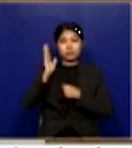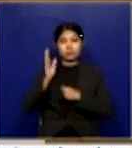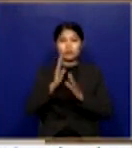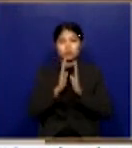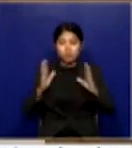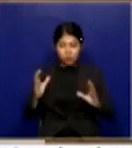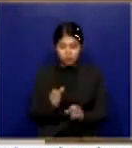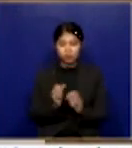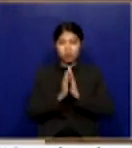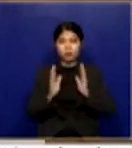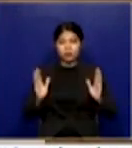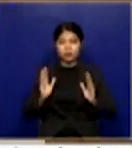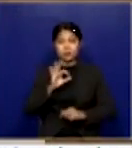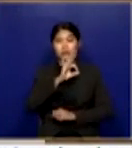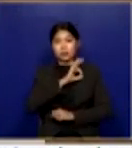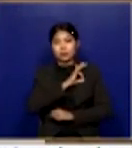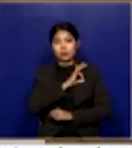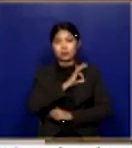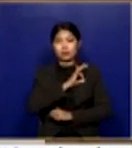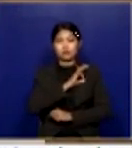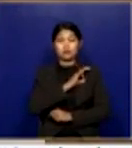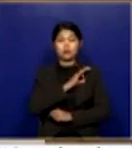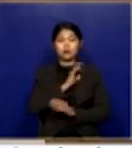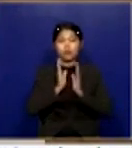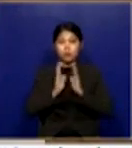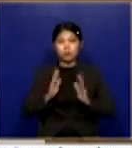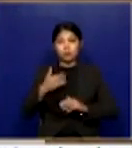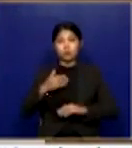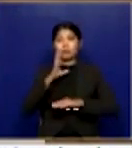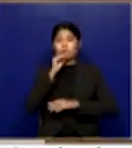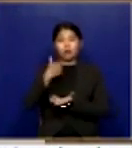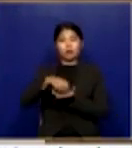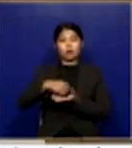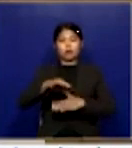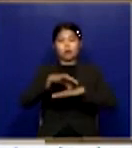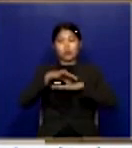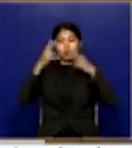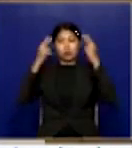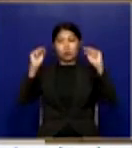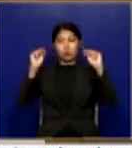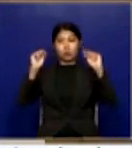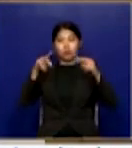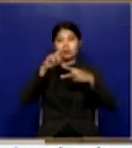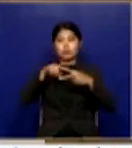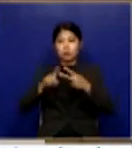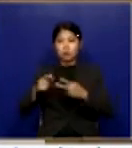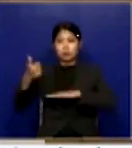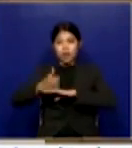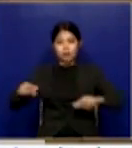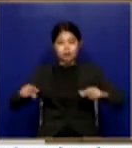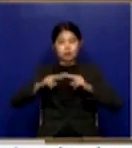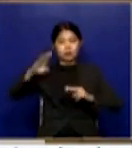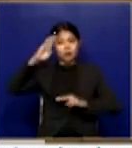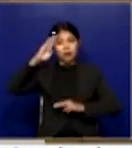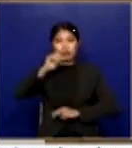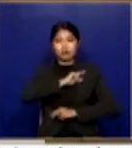กระดานสมาชิกผู้ทรงเกียรติทั้งหลายผมขอพูดนะครับผมเป็นนักดีและในฐานะเป็นน้ำติดว่าการกระทรวงกลาโหมนะครับ